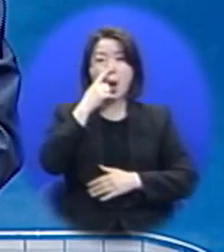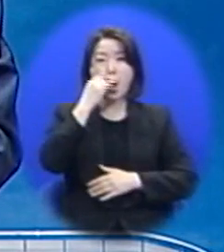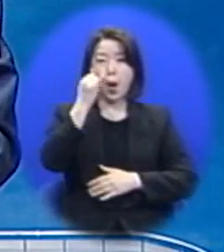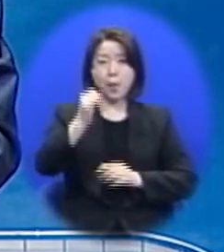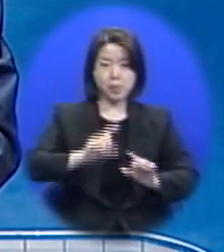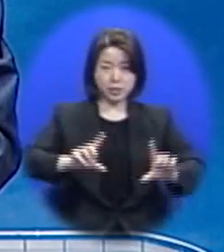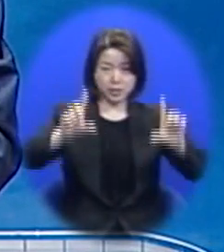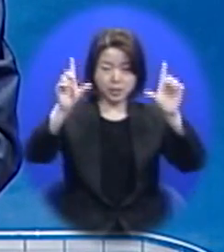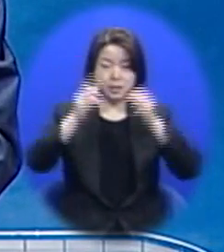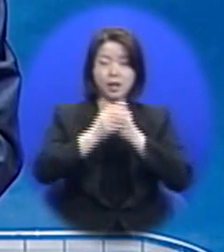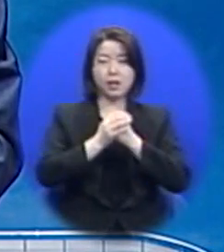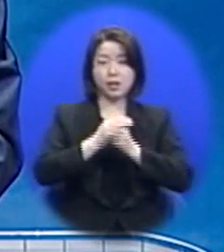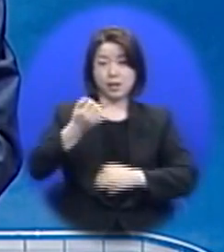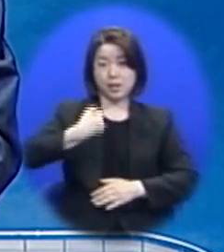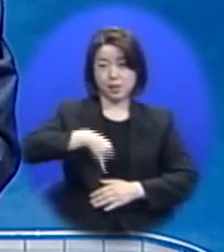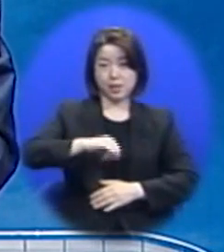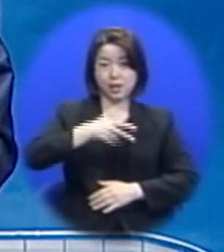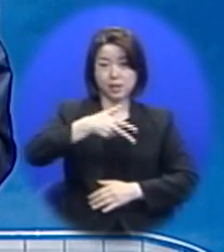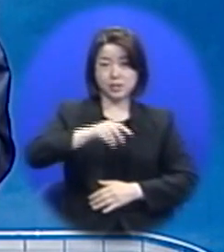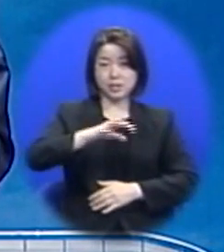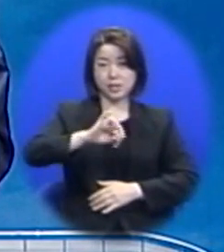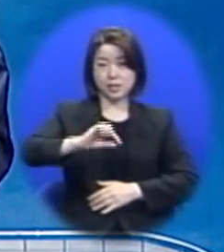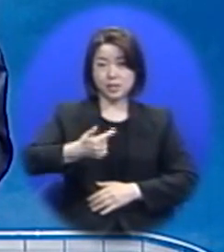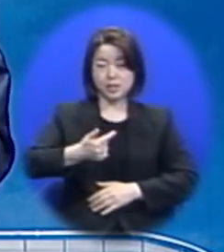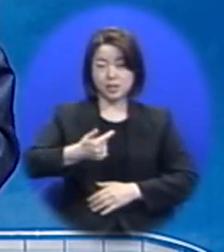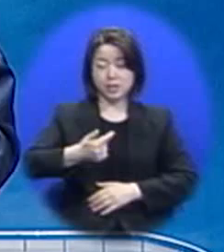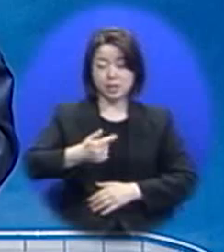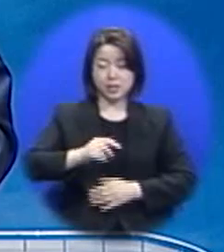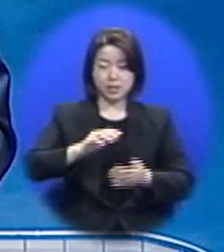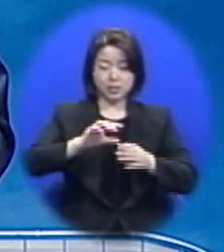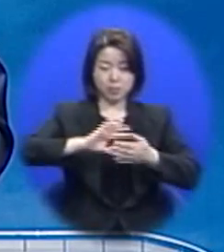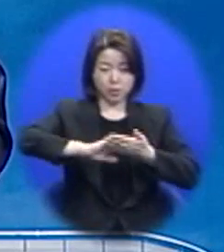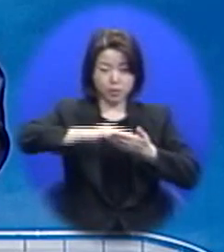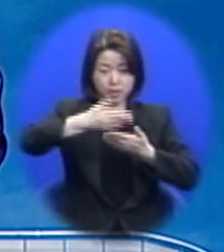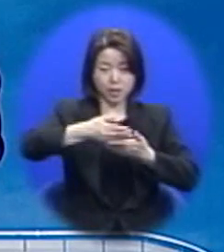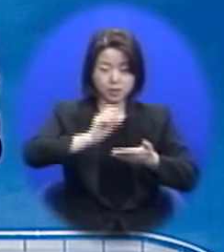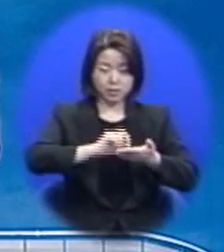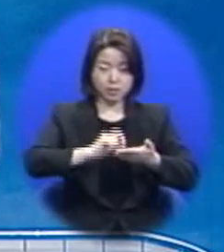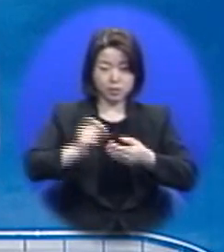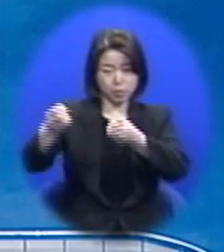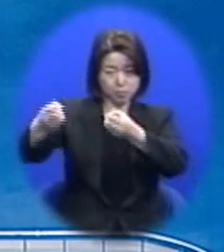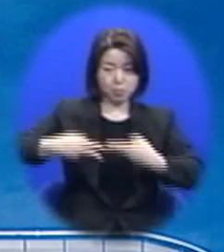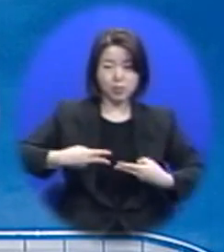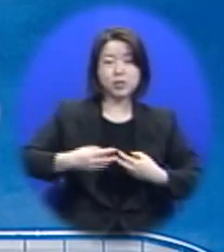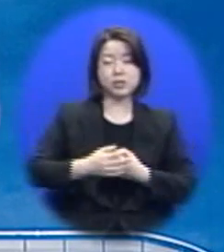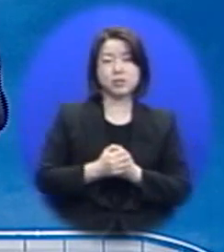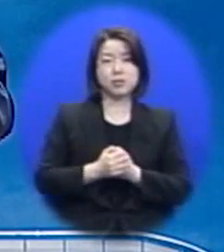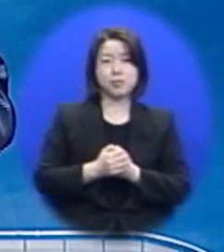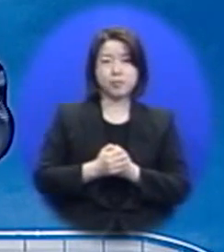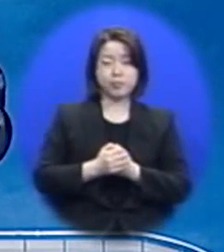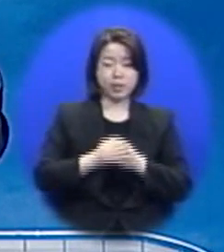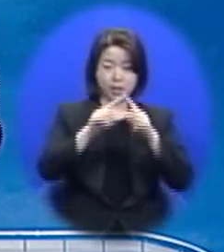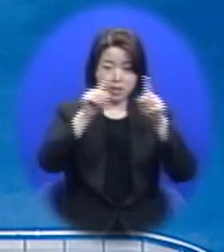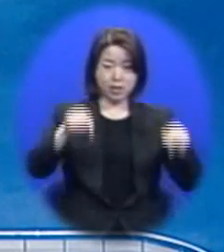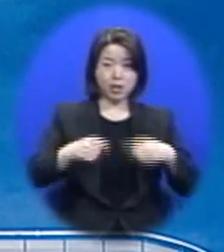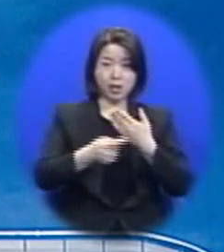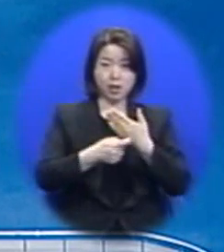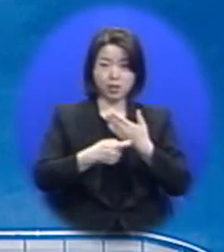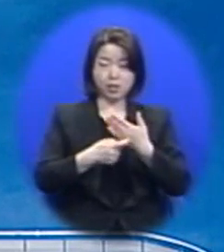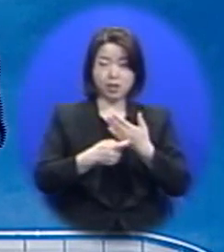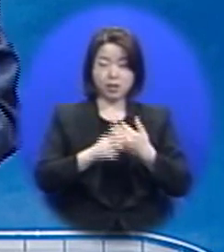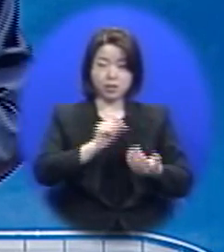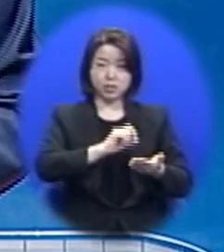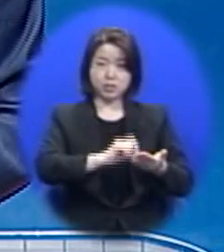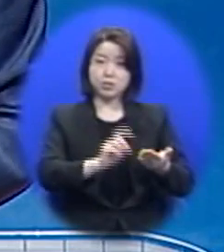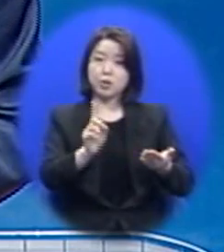제인이 어머니에게 카드를 써서 보냈습니다. 카드 맨 표지에 이렇게